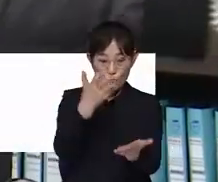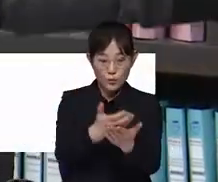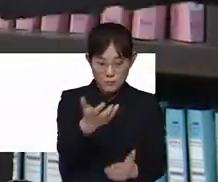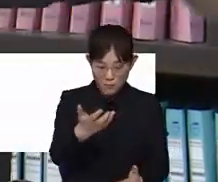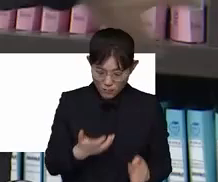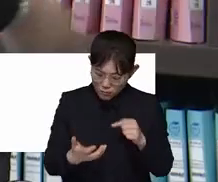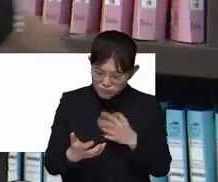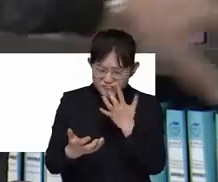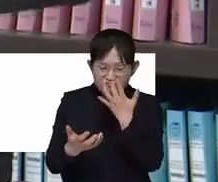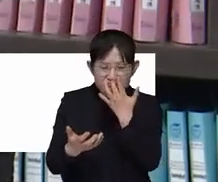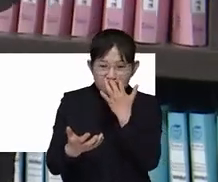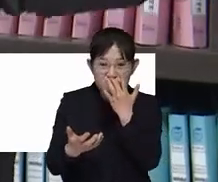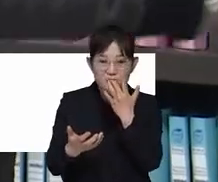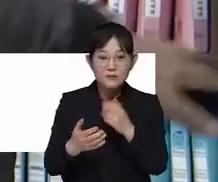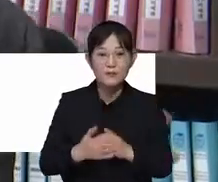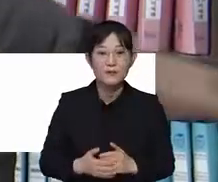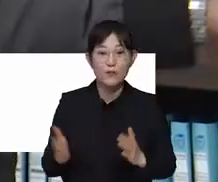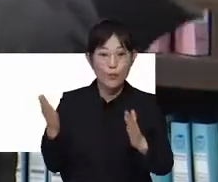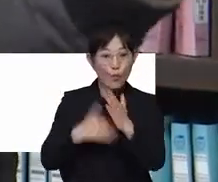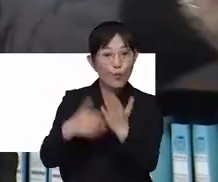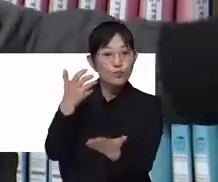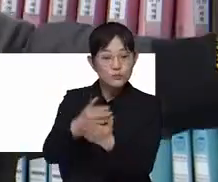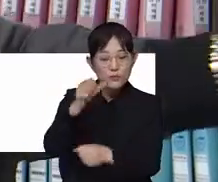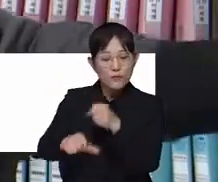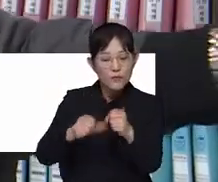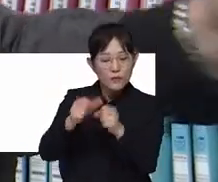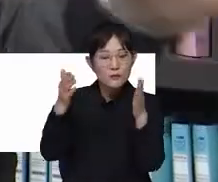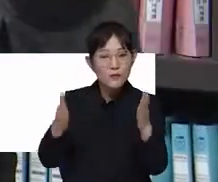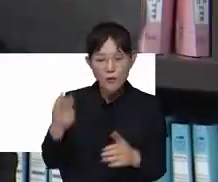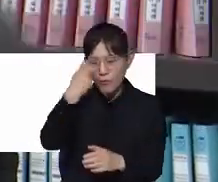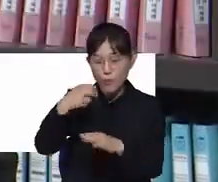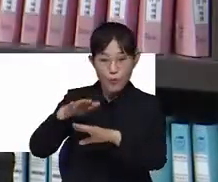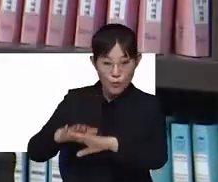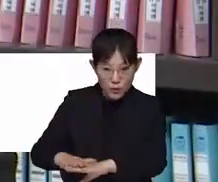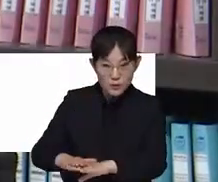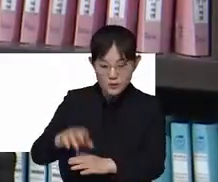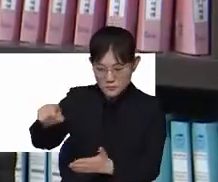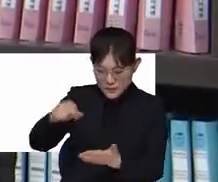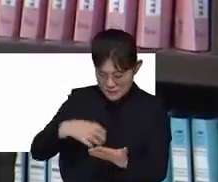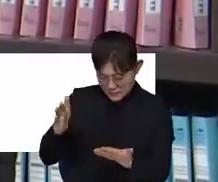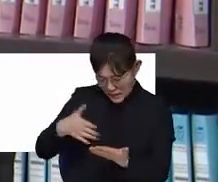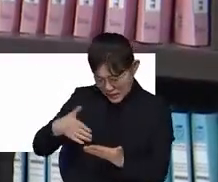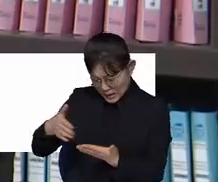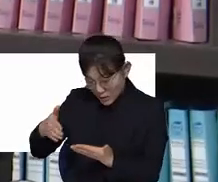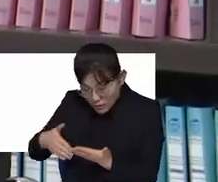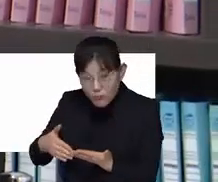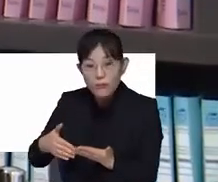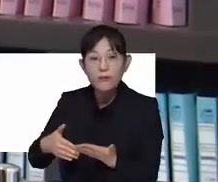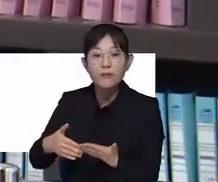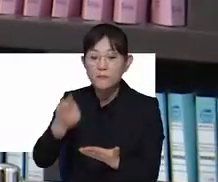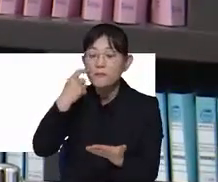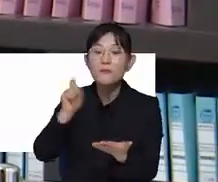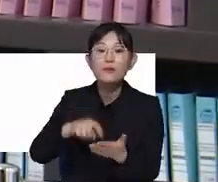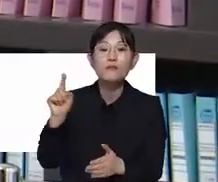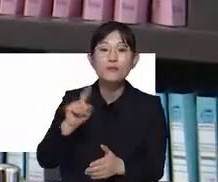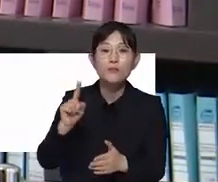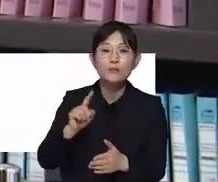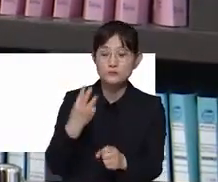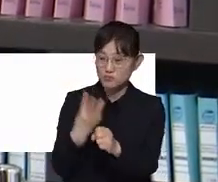보시다시피 이제 다 이렇게 공문을 쳐내야 우리가 운영과 보관을 해야 되기 때문에 찾았죠. 그때는 이거